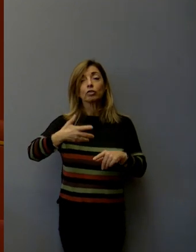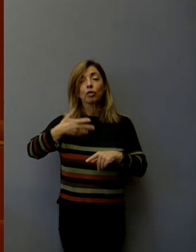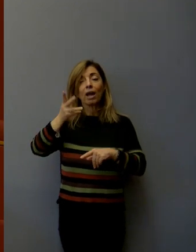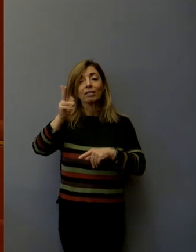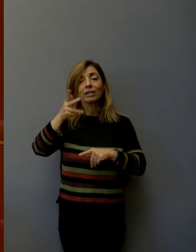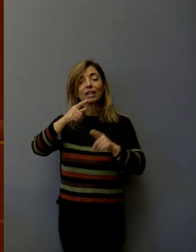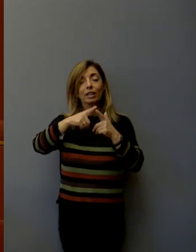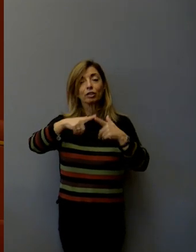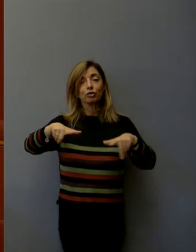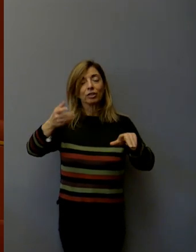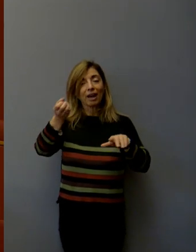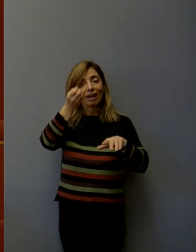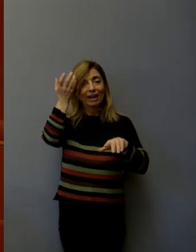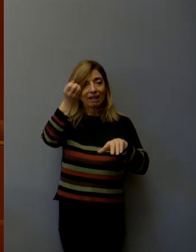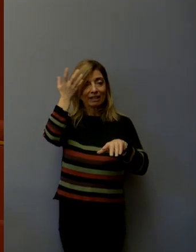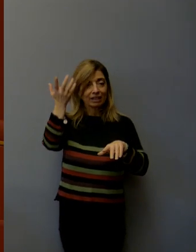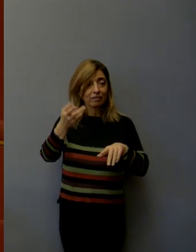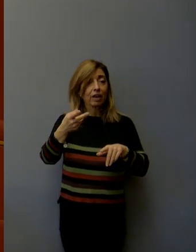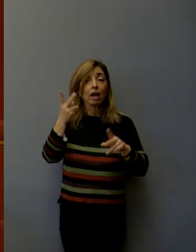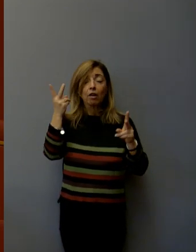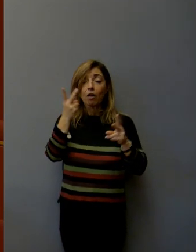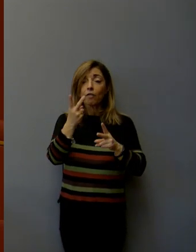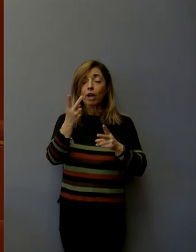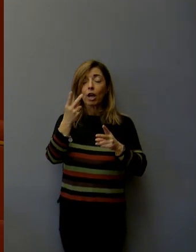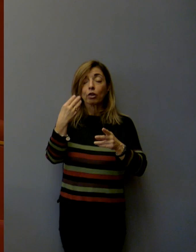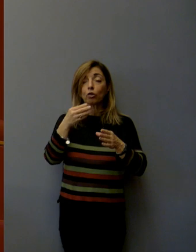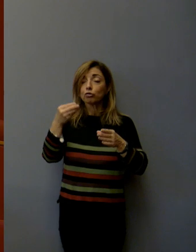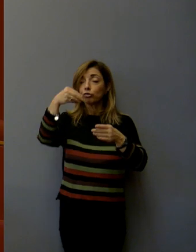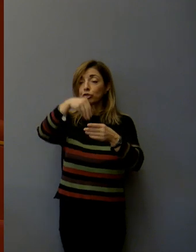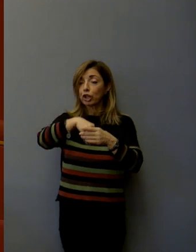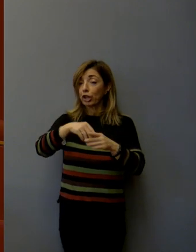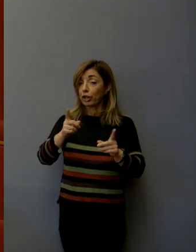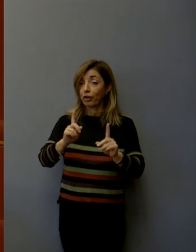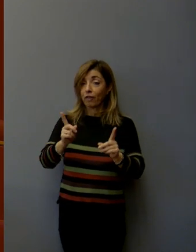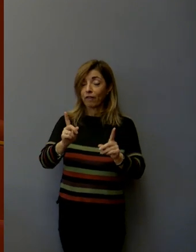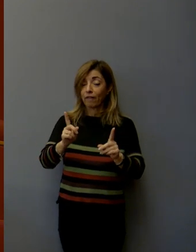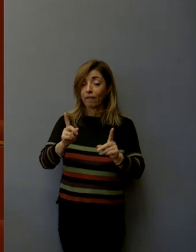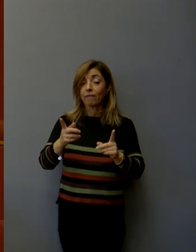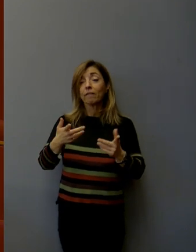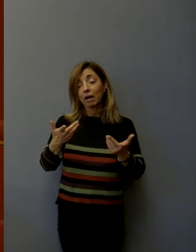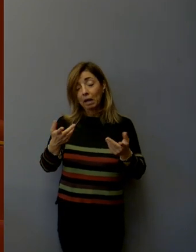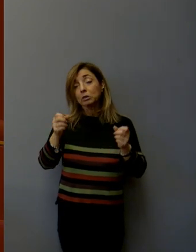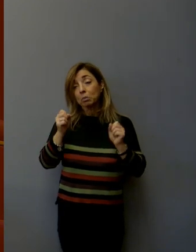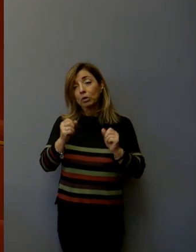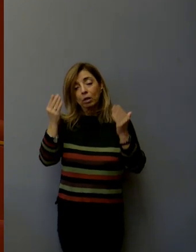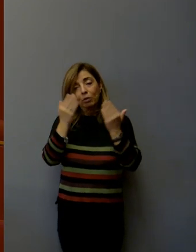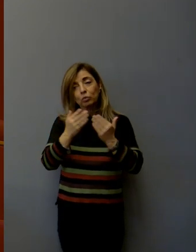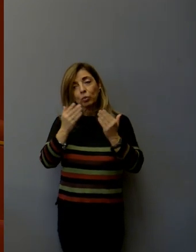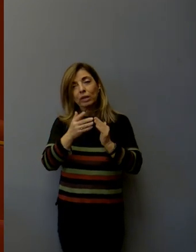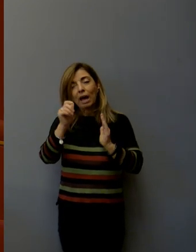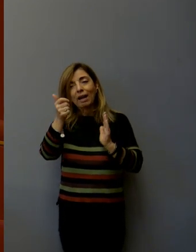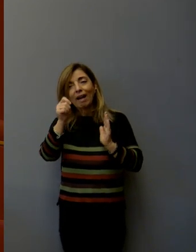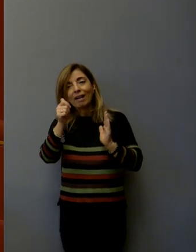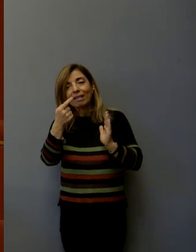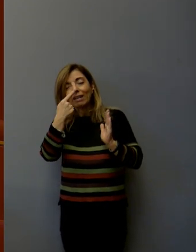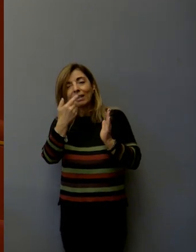ne fa parte potrebbe valere la pena studiare quali Quali sono le caratteristiche per poterne poter entrare a far parte perché